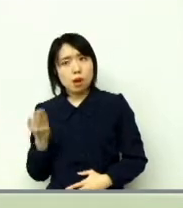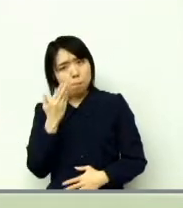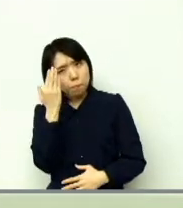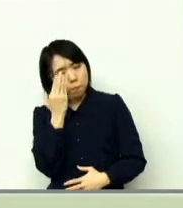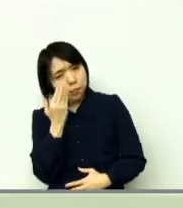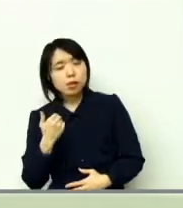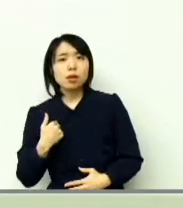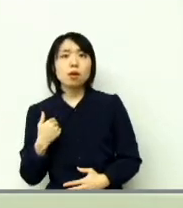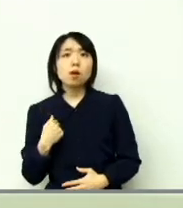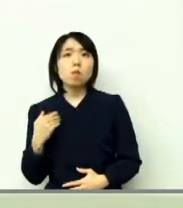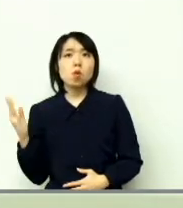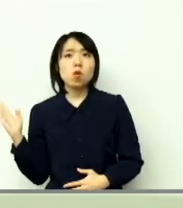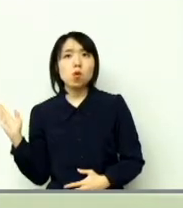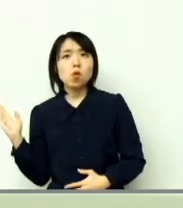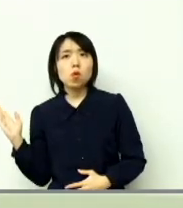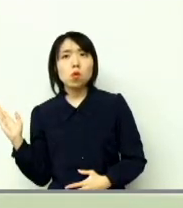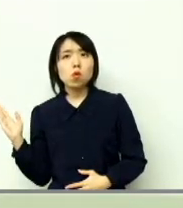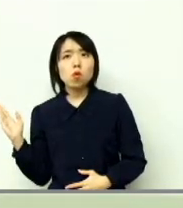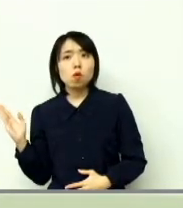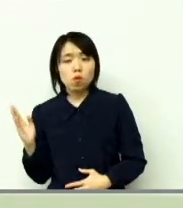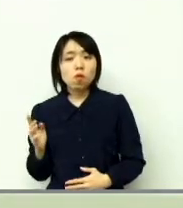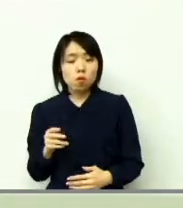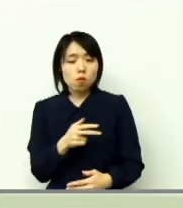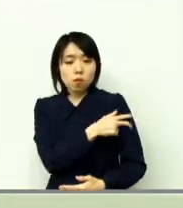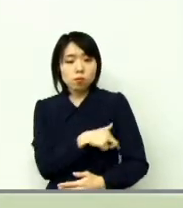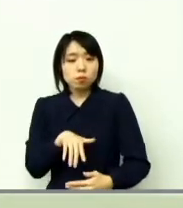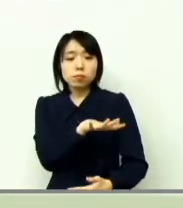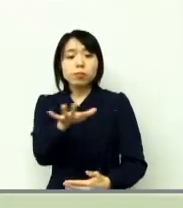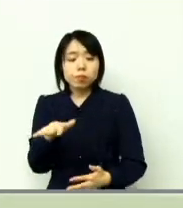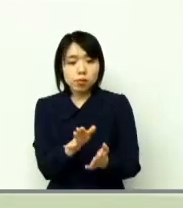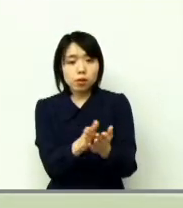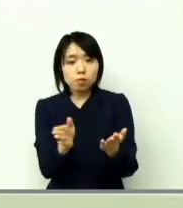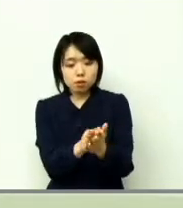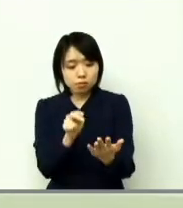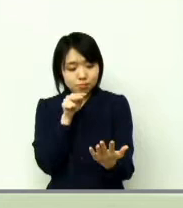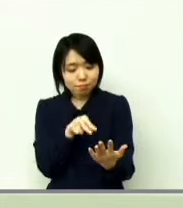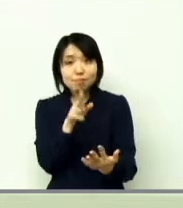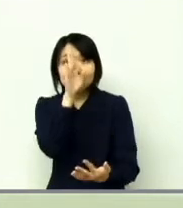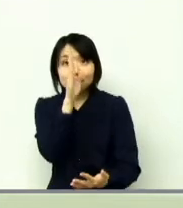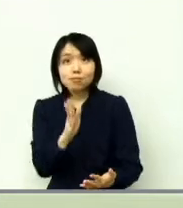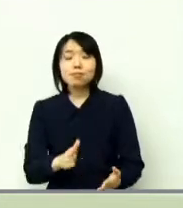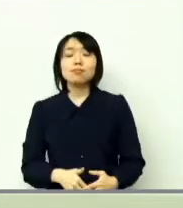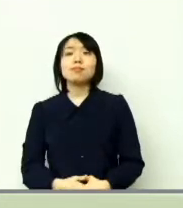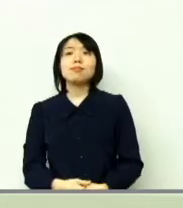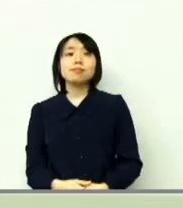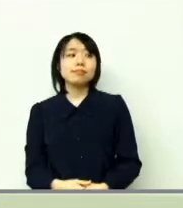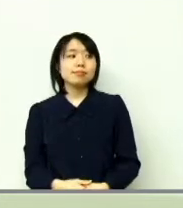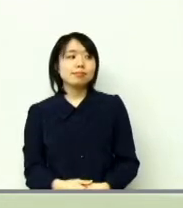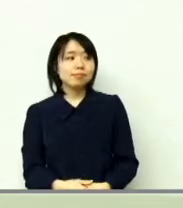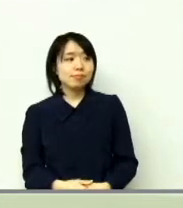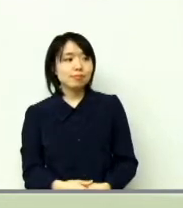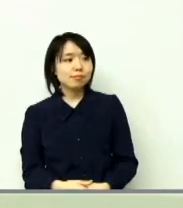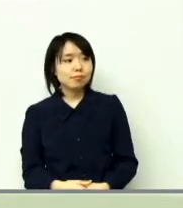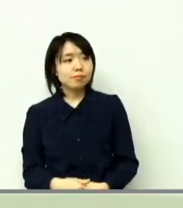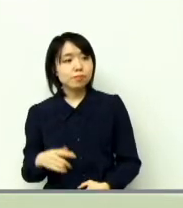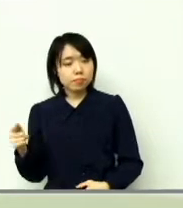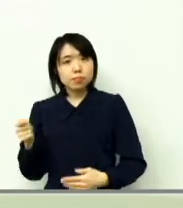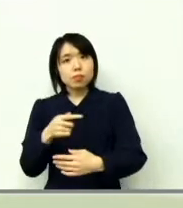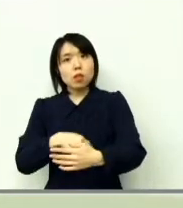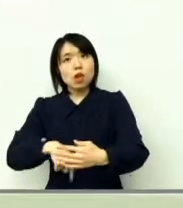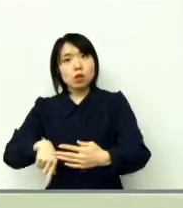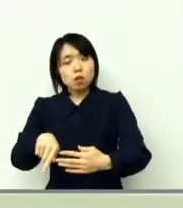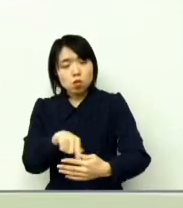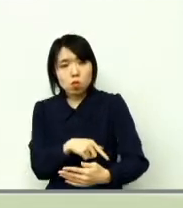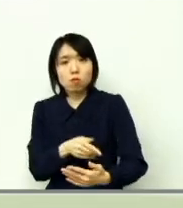ので、ガイドお手元のガイド等をご覧いただきたいと思いますけれども、これの内容の一部をご紹介をしたいと思